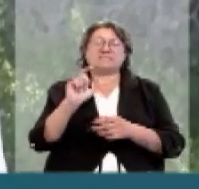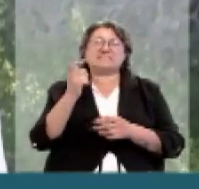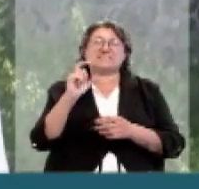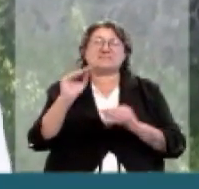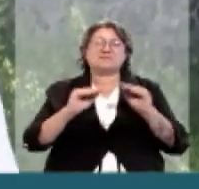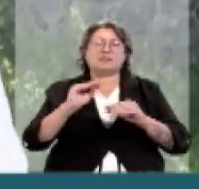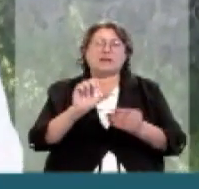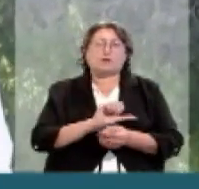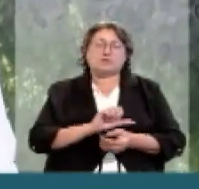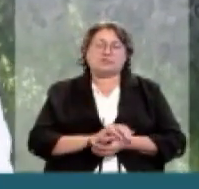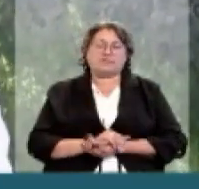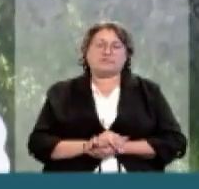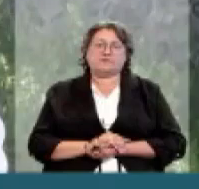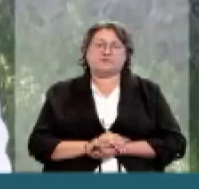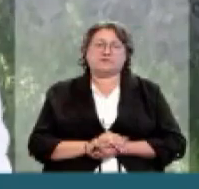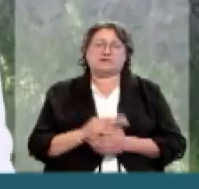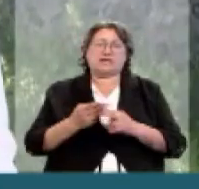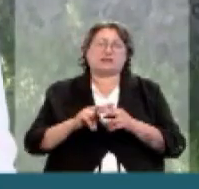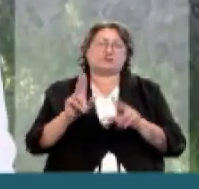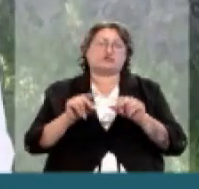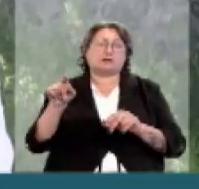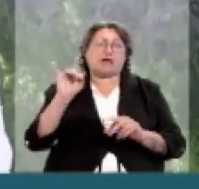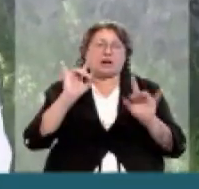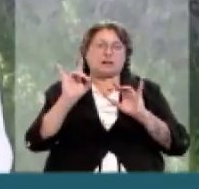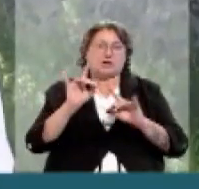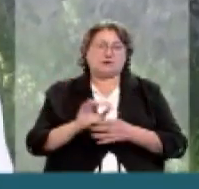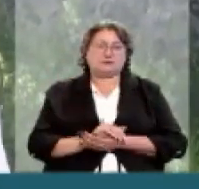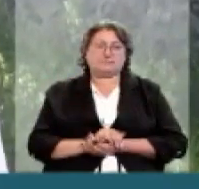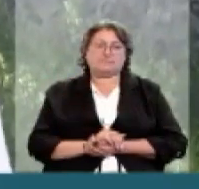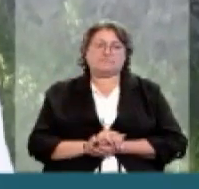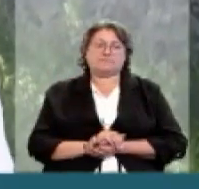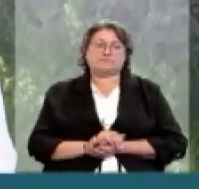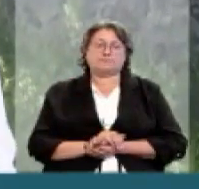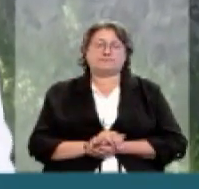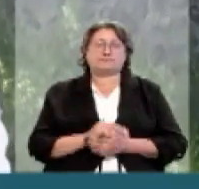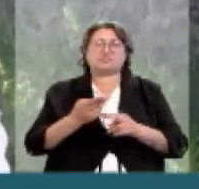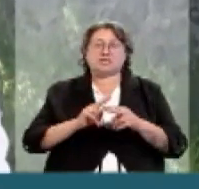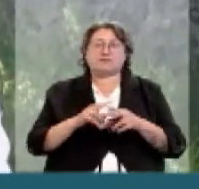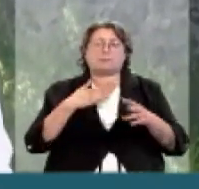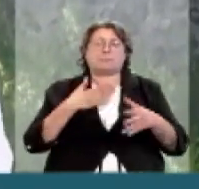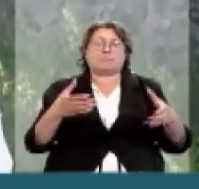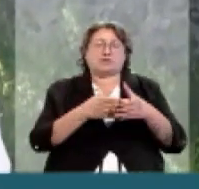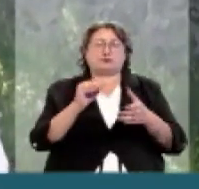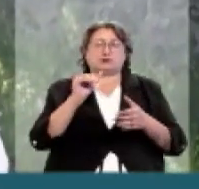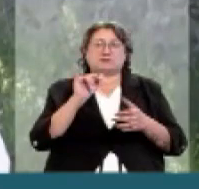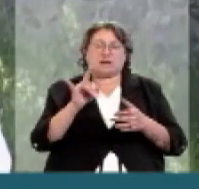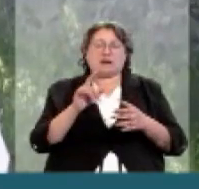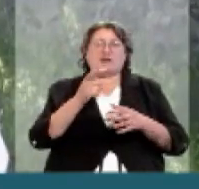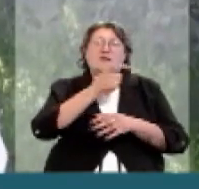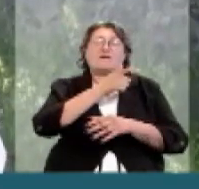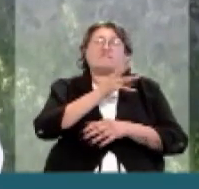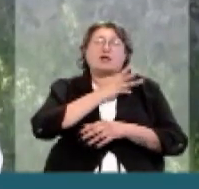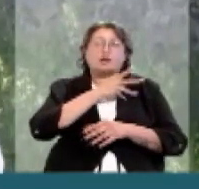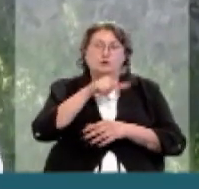есірткінің жарнамасы болып табылады. Сондықтан біз жастар рухының белсенділері мен депутаттармен бірге